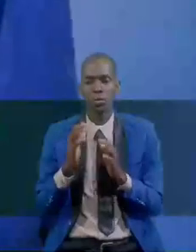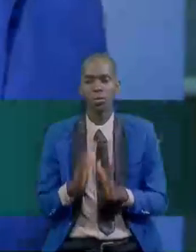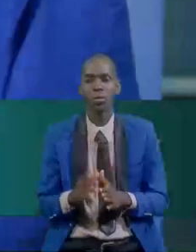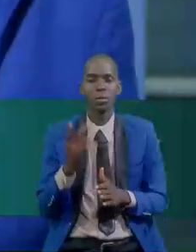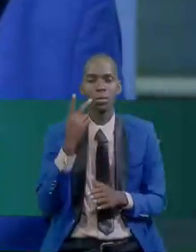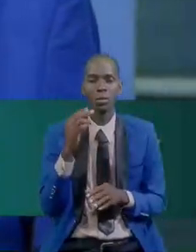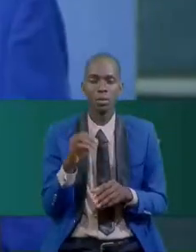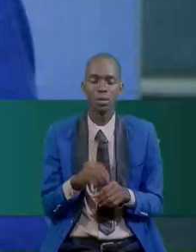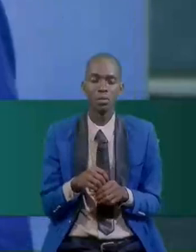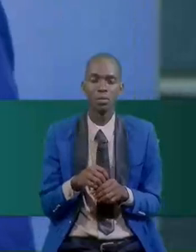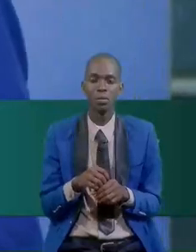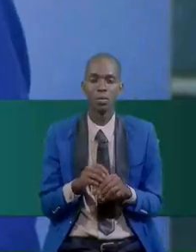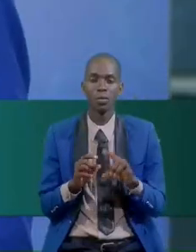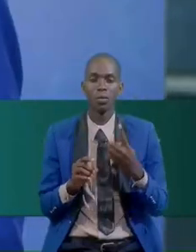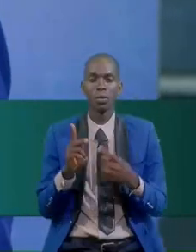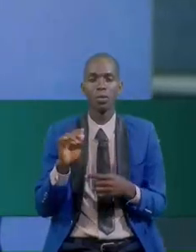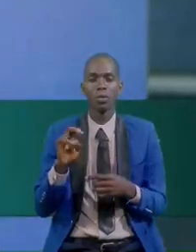verset